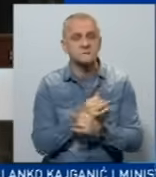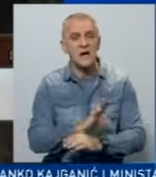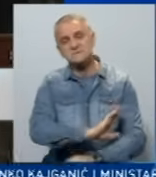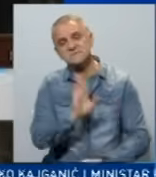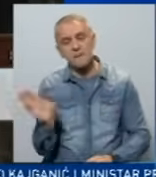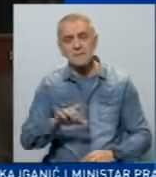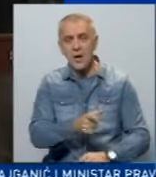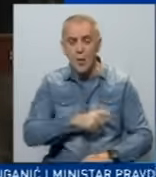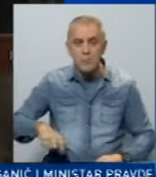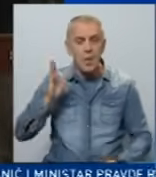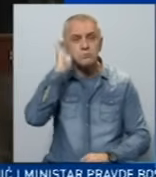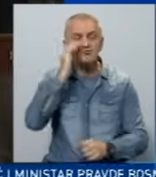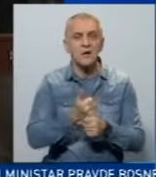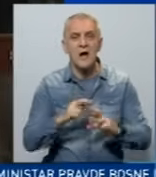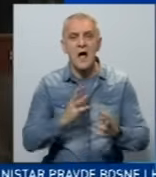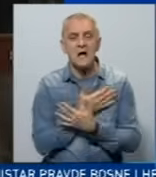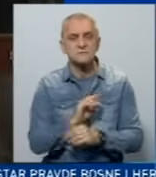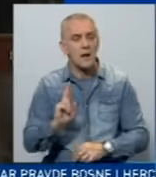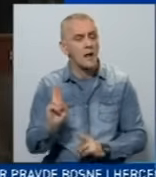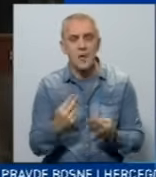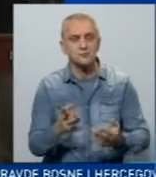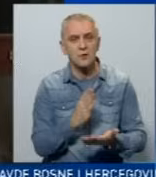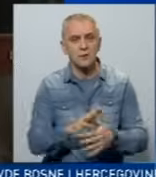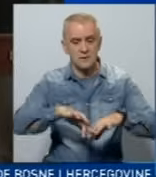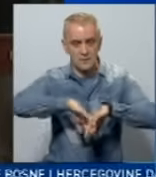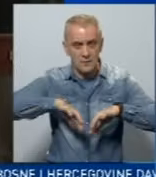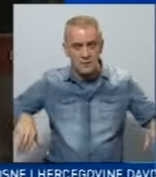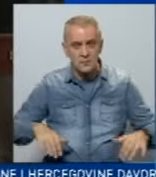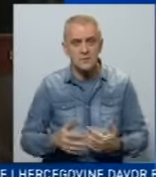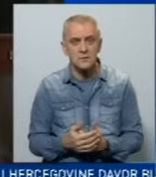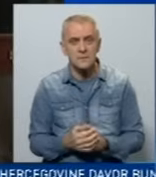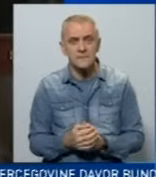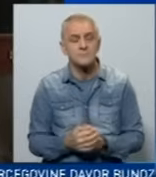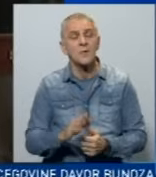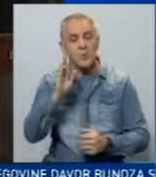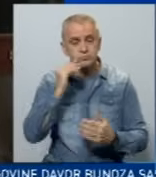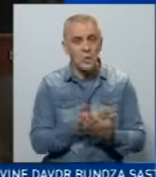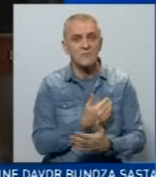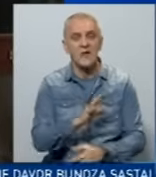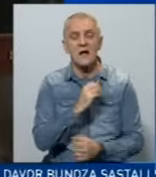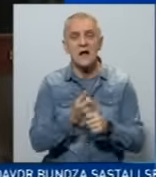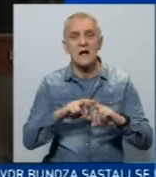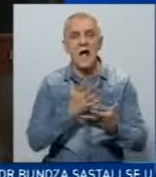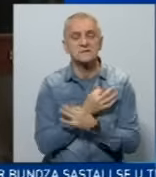obali. Budućnost Gaze ne može biti razdvojena od budućnosti zapadne obale. Ponavljam,